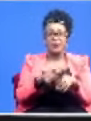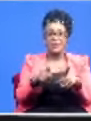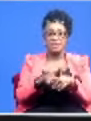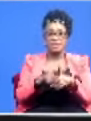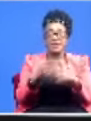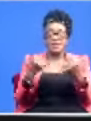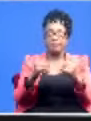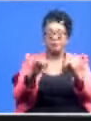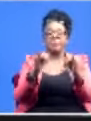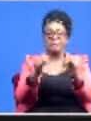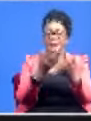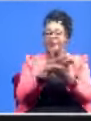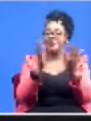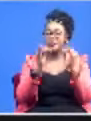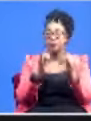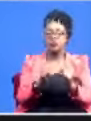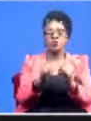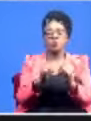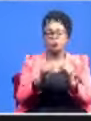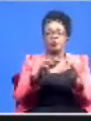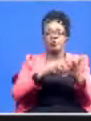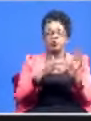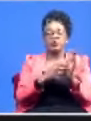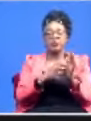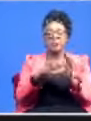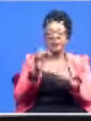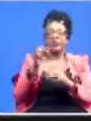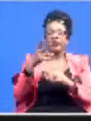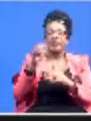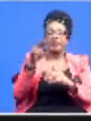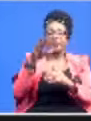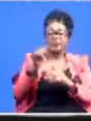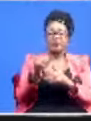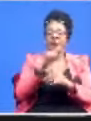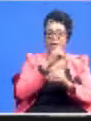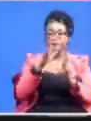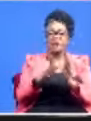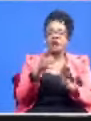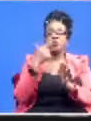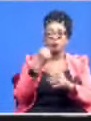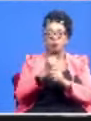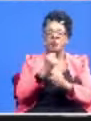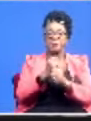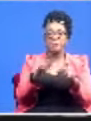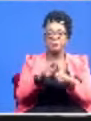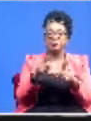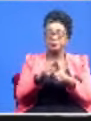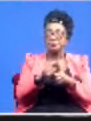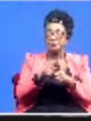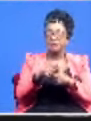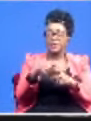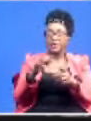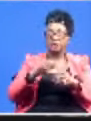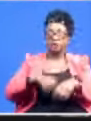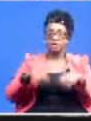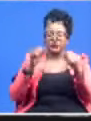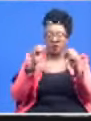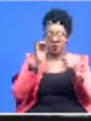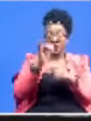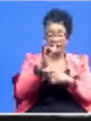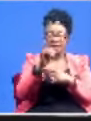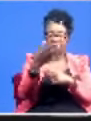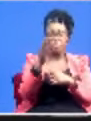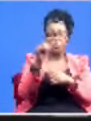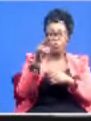utekelezaji wa mradi wowote mpya. Gavana wa Tharaka Nithi, anayehudumu katika wadhifa wa mwenyekiti wa kamati ya afya katika baraza hilo, Mudhomi